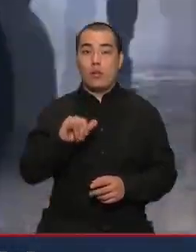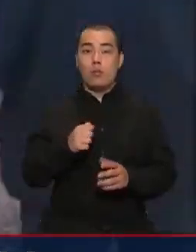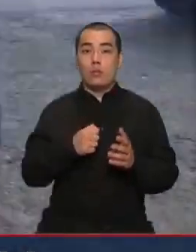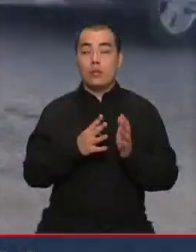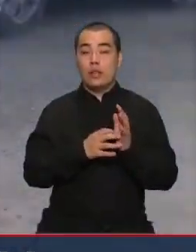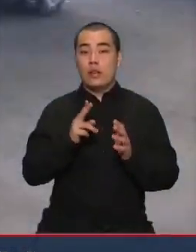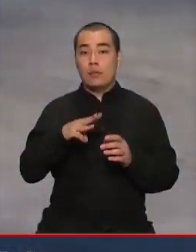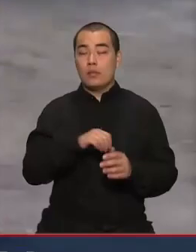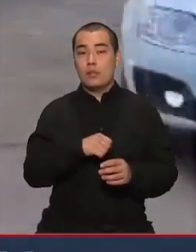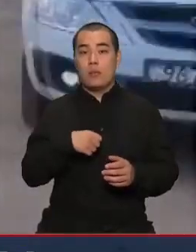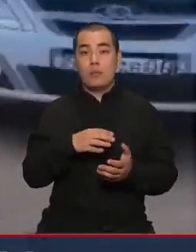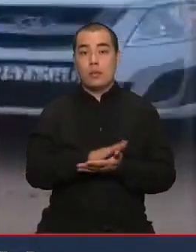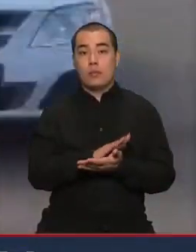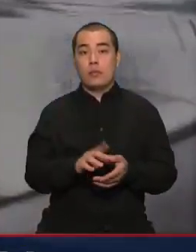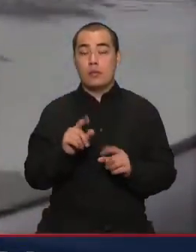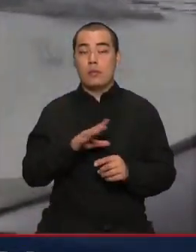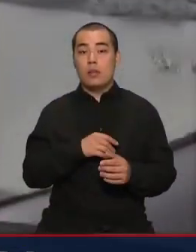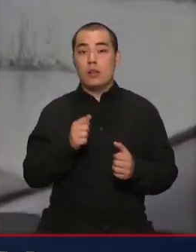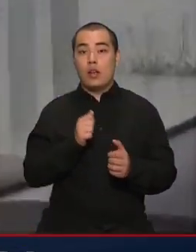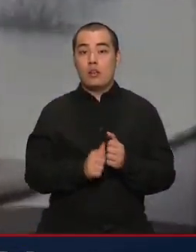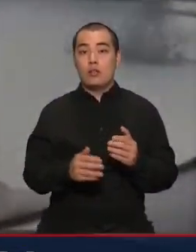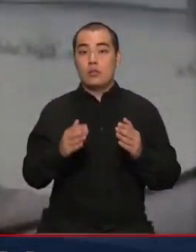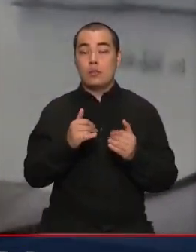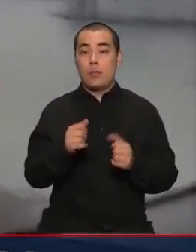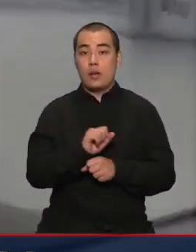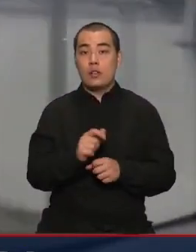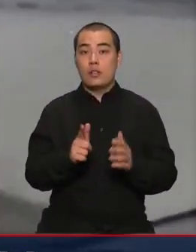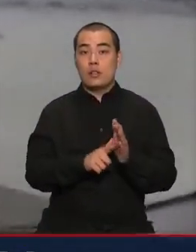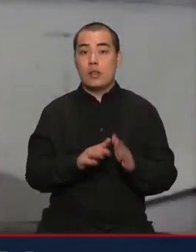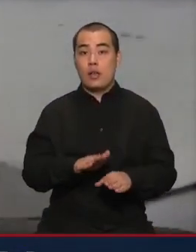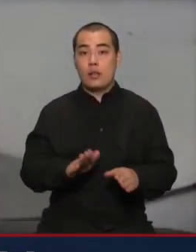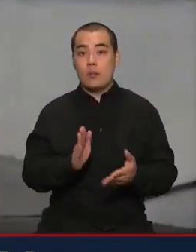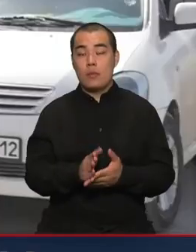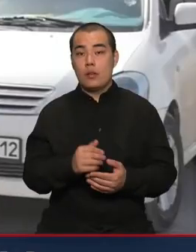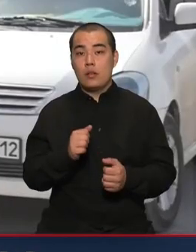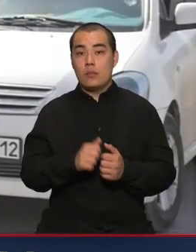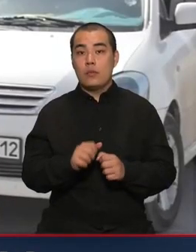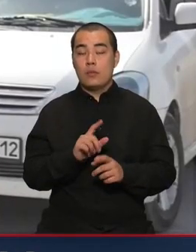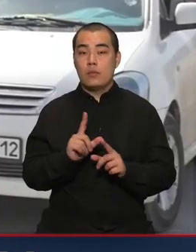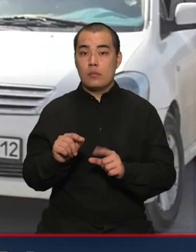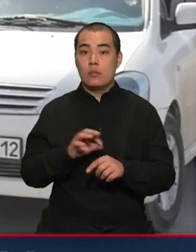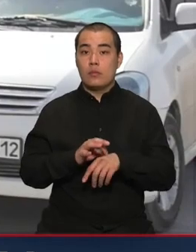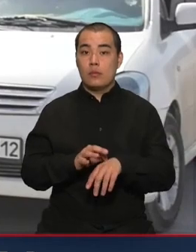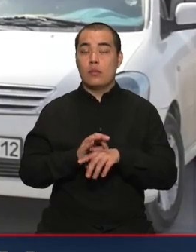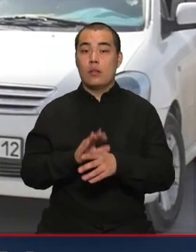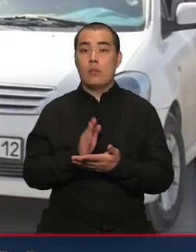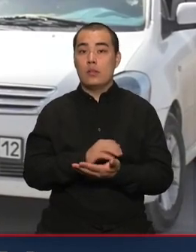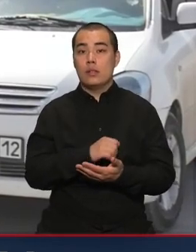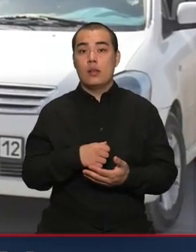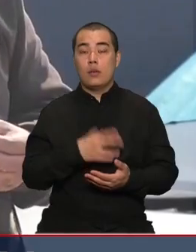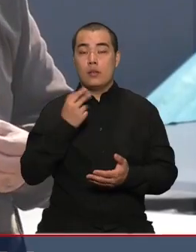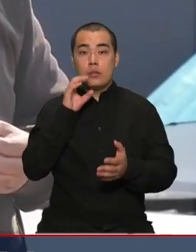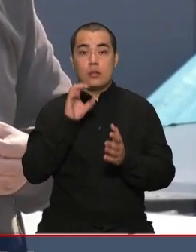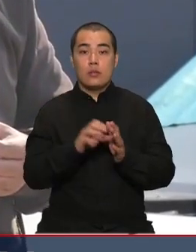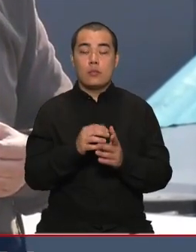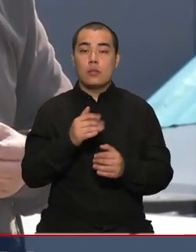жетті. Әр көлікте 7 адам бар. Көбіне сырқат жандарды, балалар мен әйелдерді тасуда. Қуандық Байдулаев халықтың жанайқайын естігенде